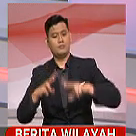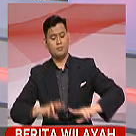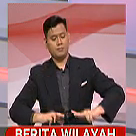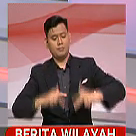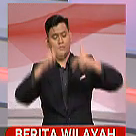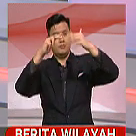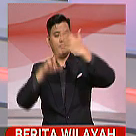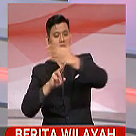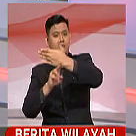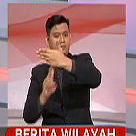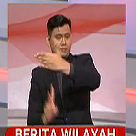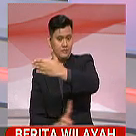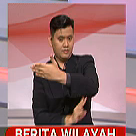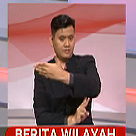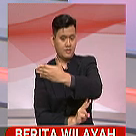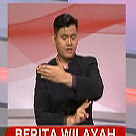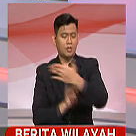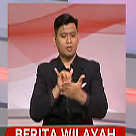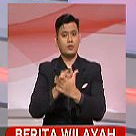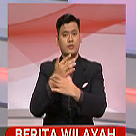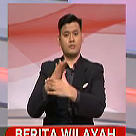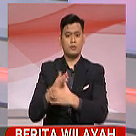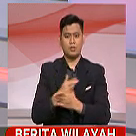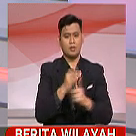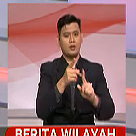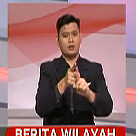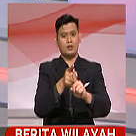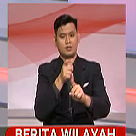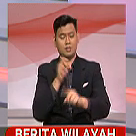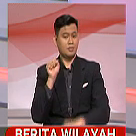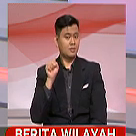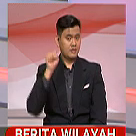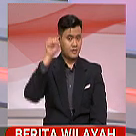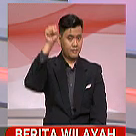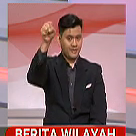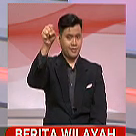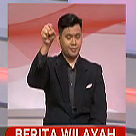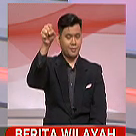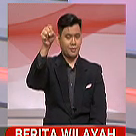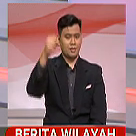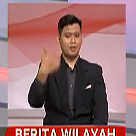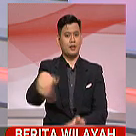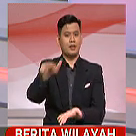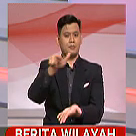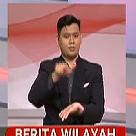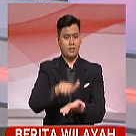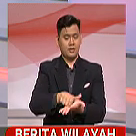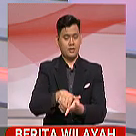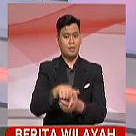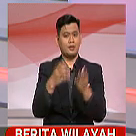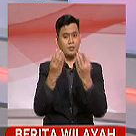pengguna setempat. Jadi itu antara perkongsian dari negeri di bawah bayu petang ini. Jadi untuk laporannya, kita terus